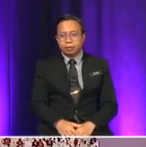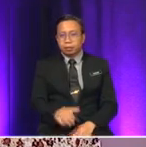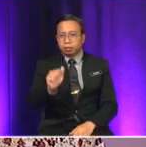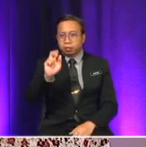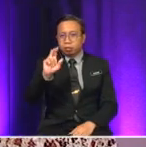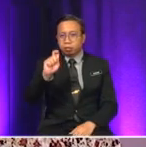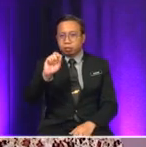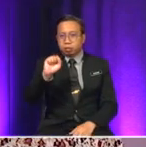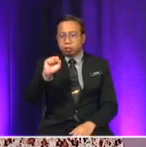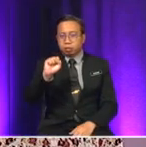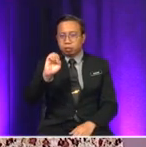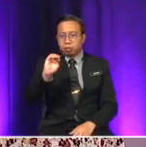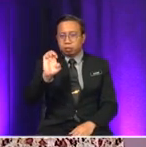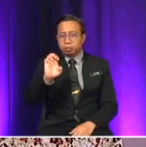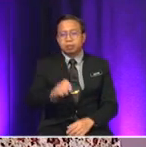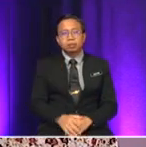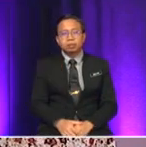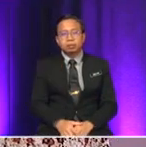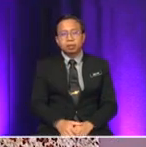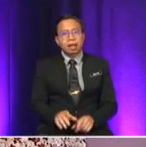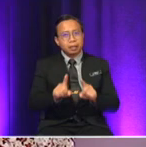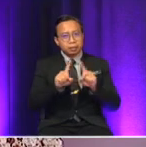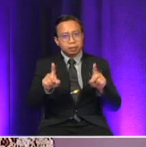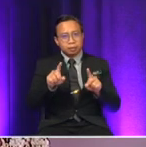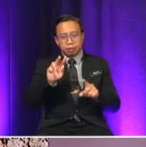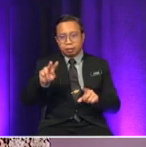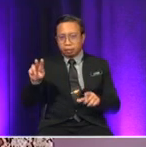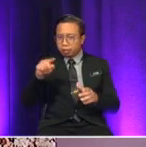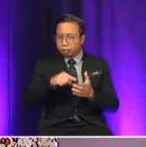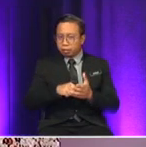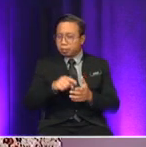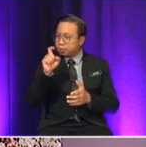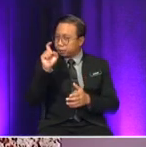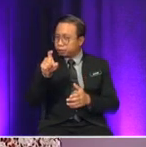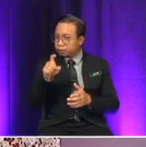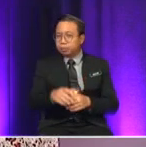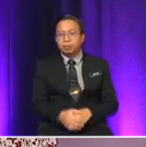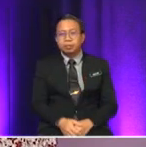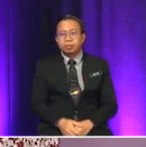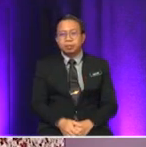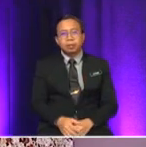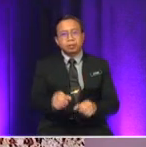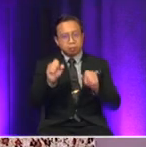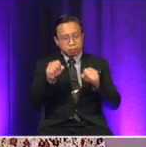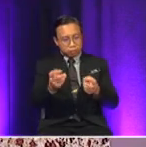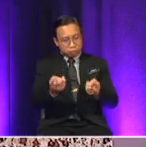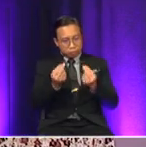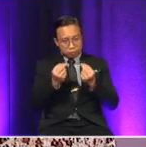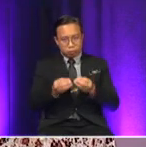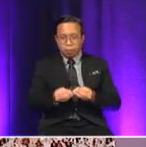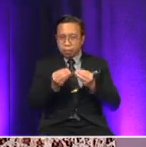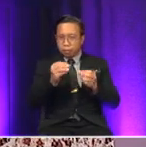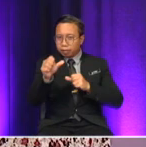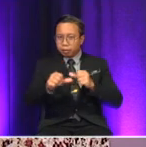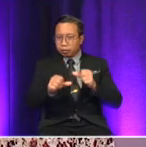autism ataupun Down syndrome. Tapi kanak-kanak ini juga mesti ataupun masih perlu diberikan